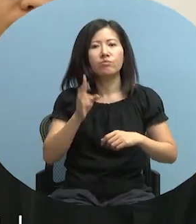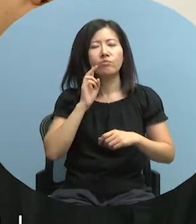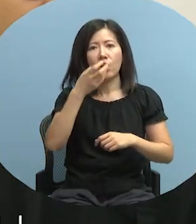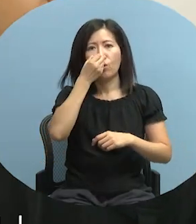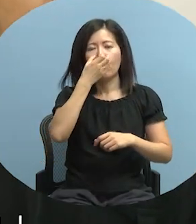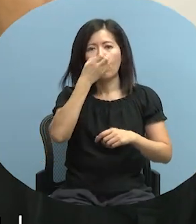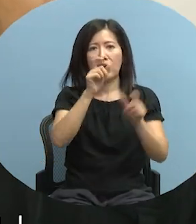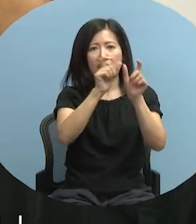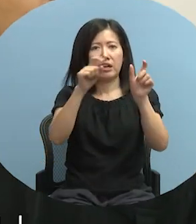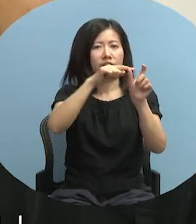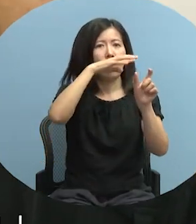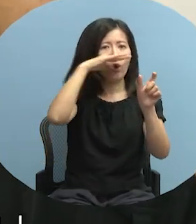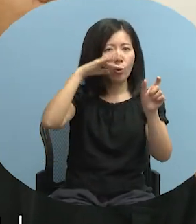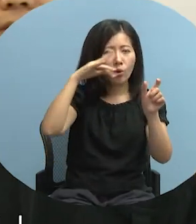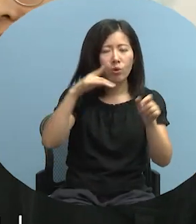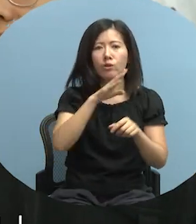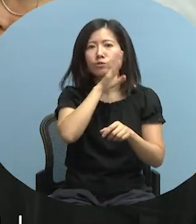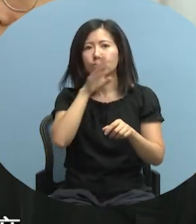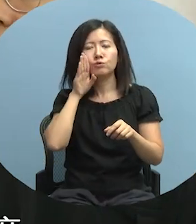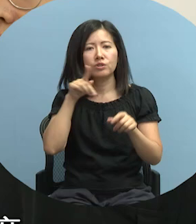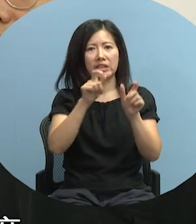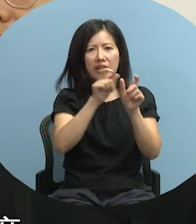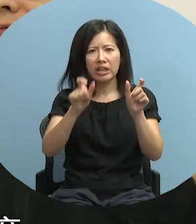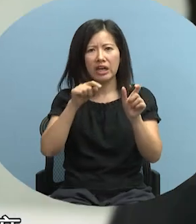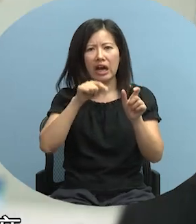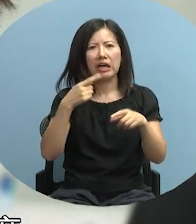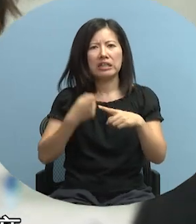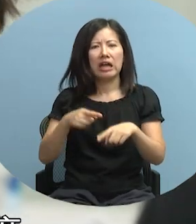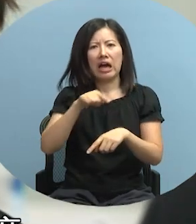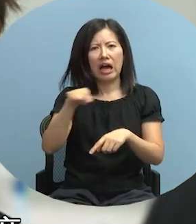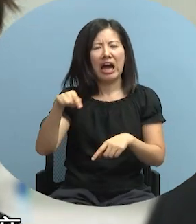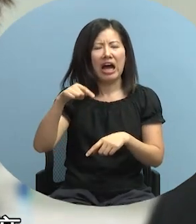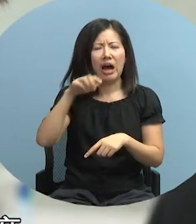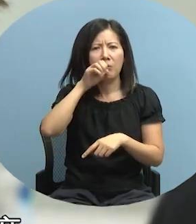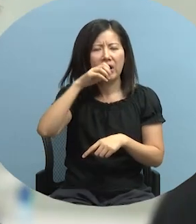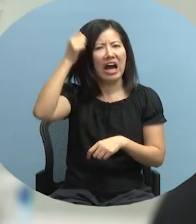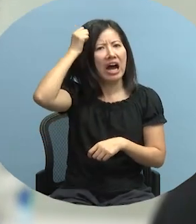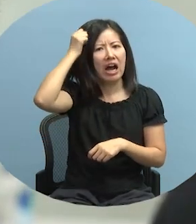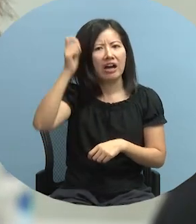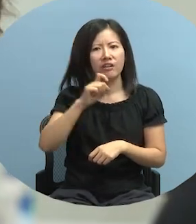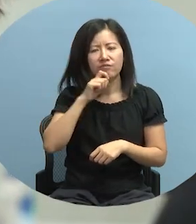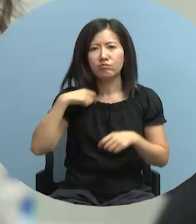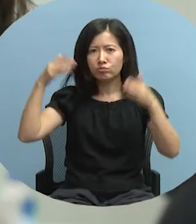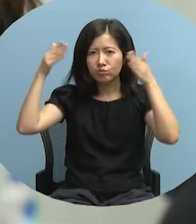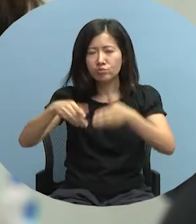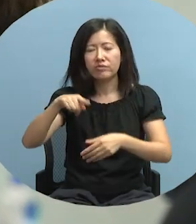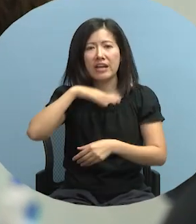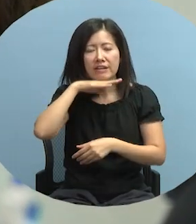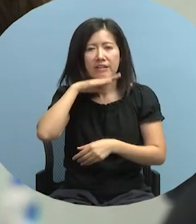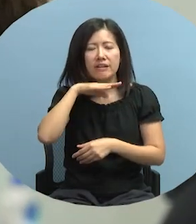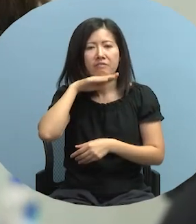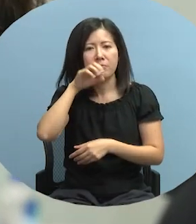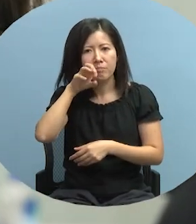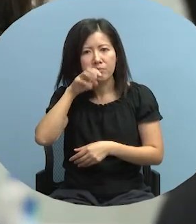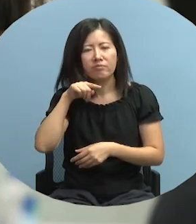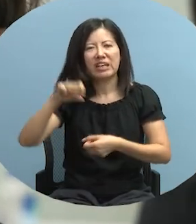譬如我哋講香港嘅香啊、商場啊呢啲字，對嚟佢哋嚟講咧係有難度嘅。咁我哋咧亦會針對翻呢一部分